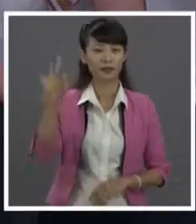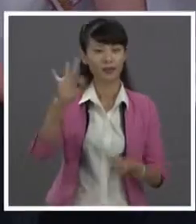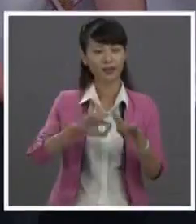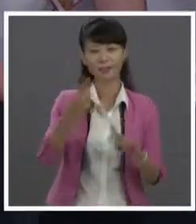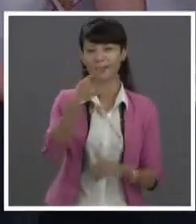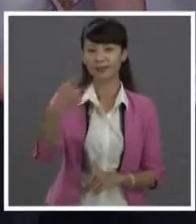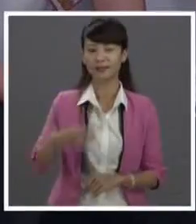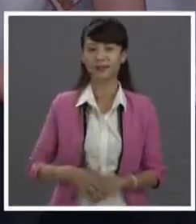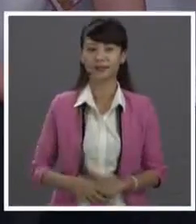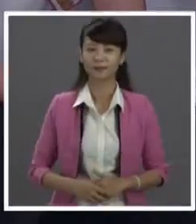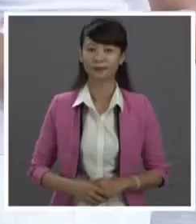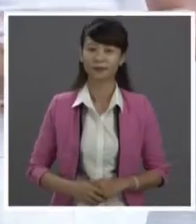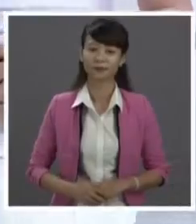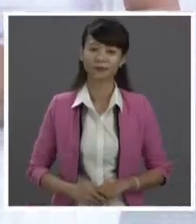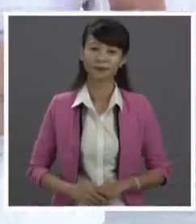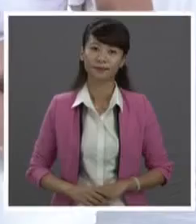美。